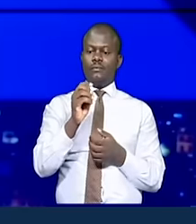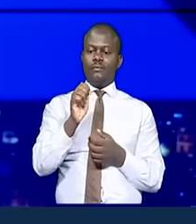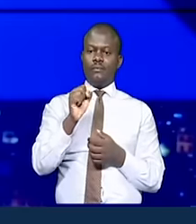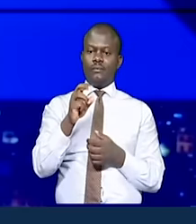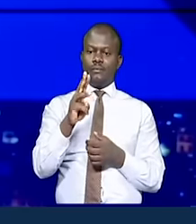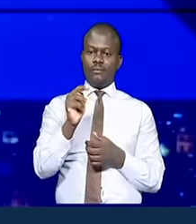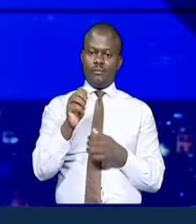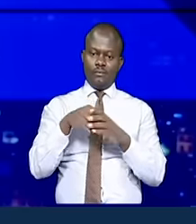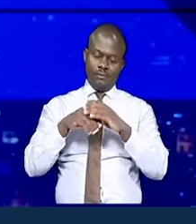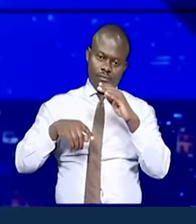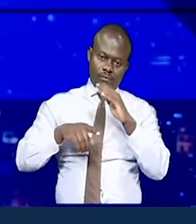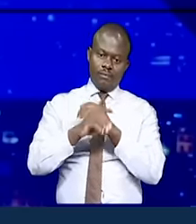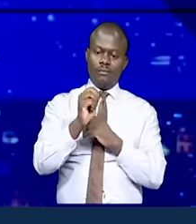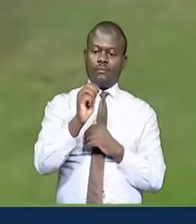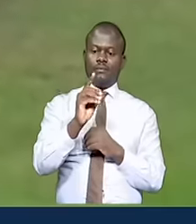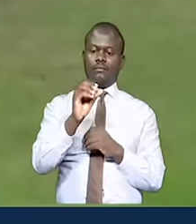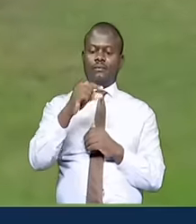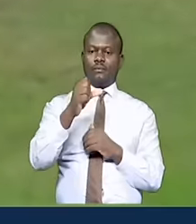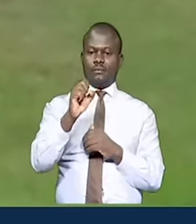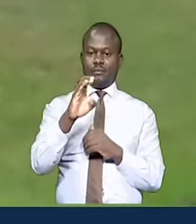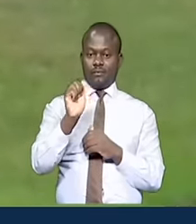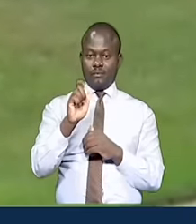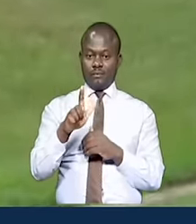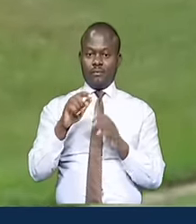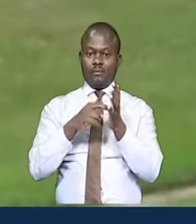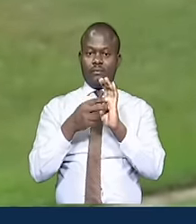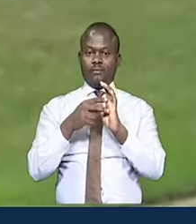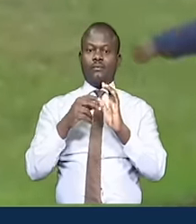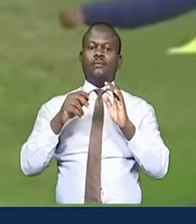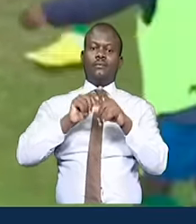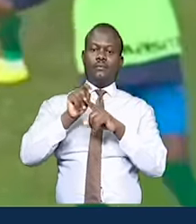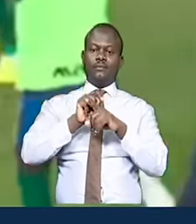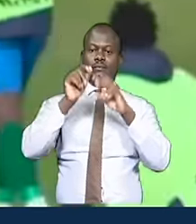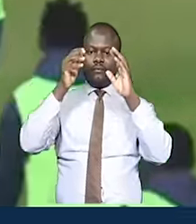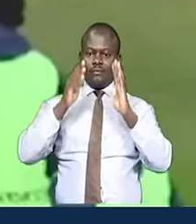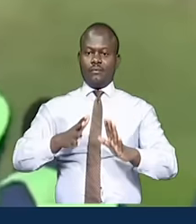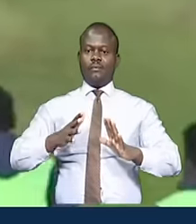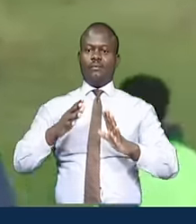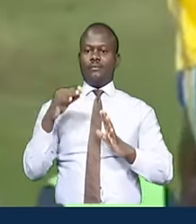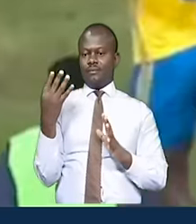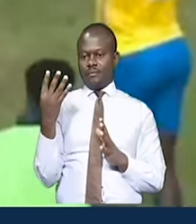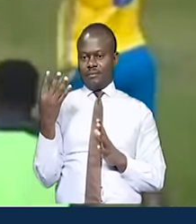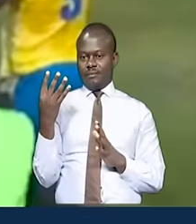atsinze Madagascar, bisobanuye ko umutoza ikipe y'u Rwanda Amavubi imikino ye 4